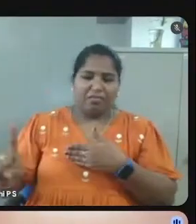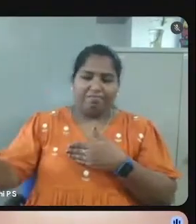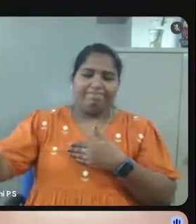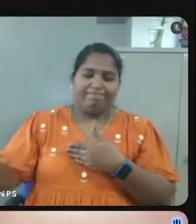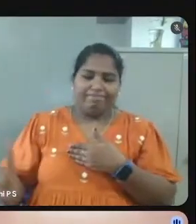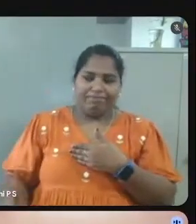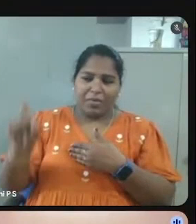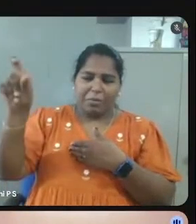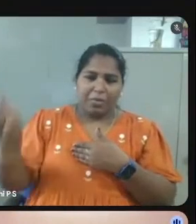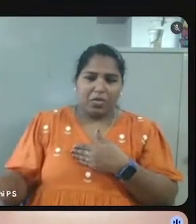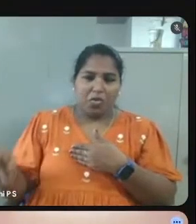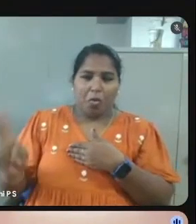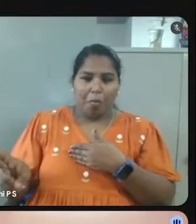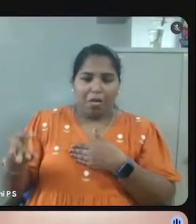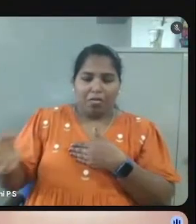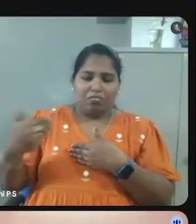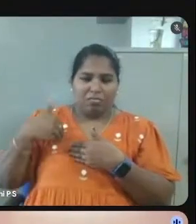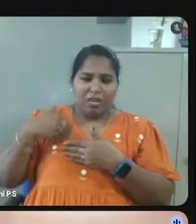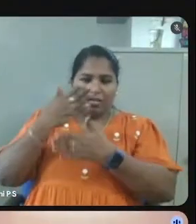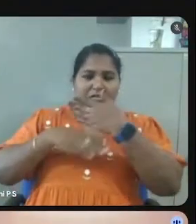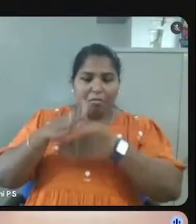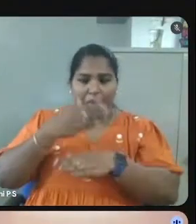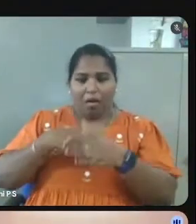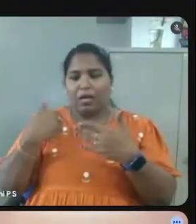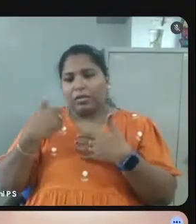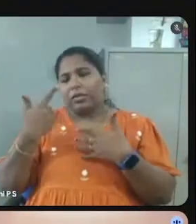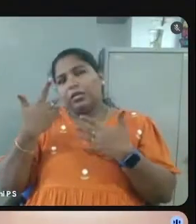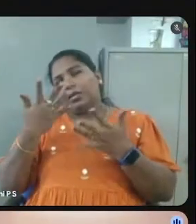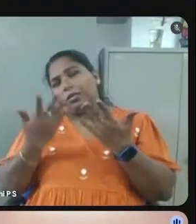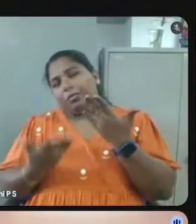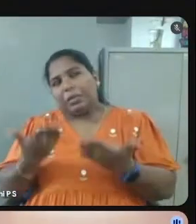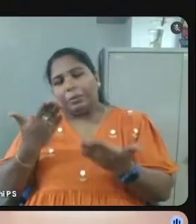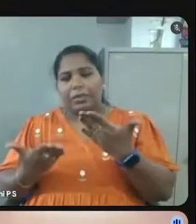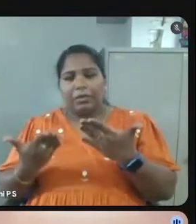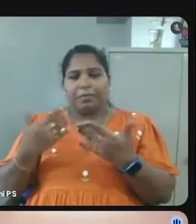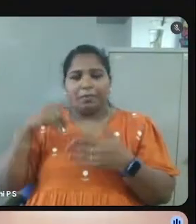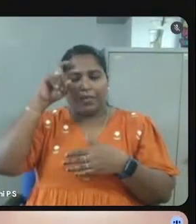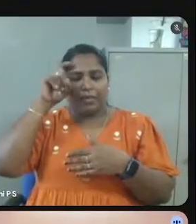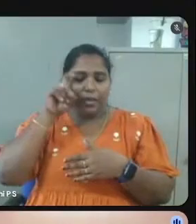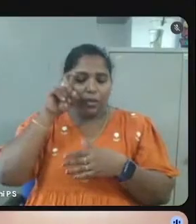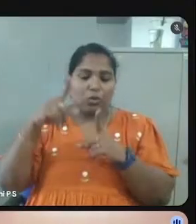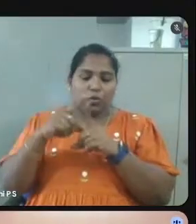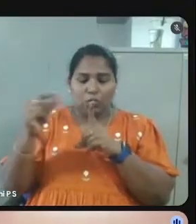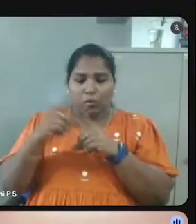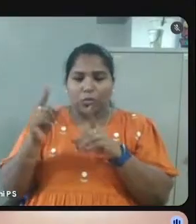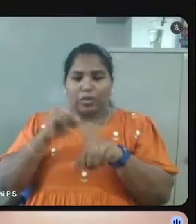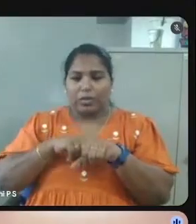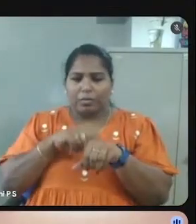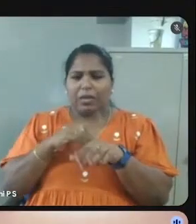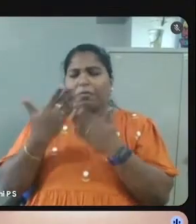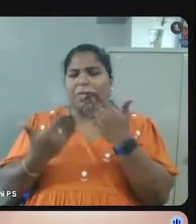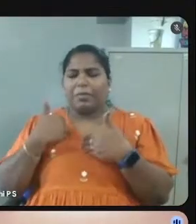പാർട്ട്ണറും നല്ലൊരു നോർമൽ പാർട്ട്ണറും ഡിസബിലിറ്റി വ്യക്തിയും അവർ ചെയ്യും തമ്മിൽ സെക്ഷുവൽ ആക്ടിവിറ്റി കൊണ്ട് പോകുമ്പോൾ